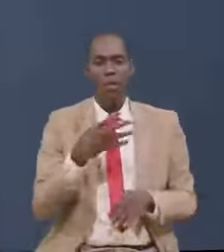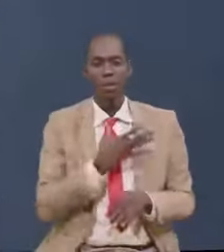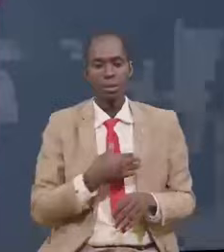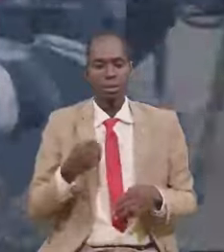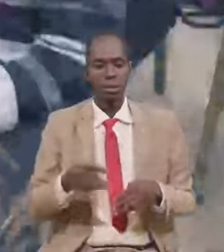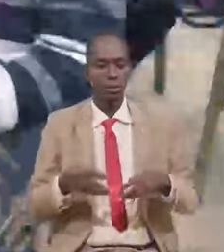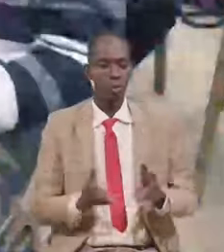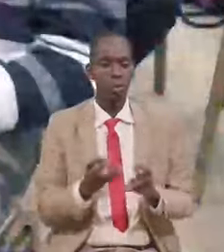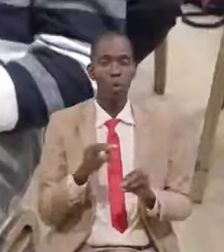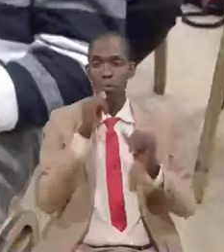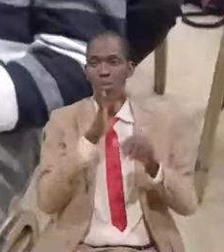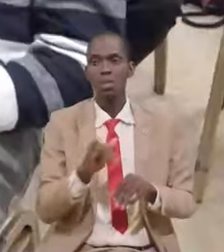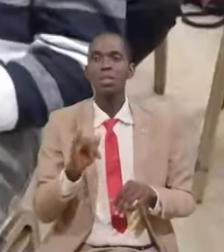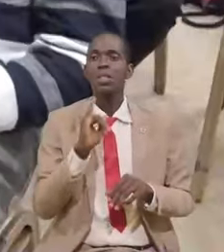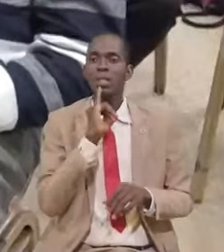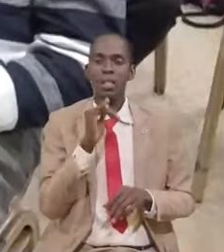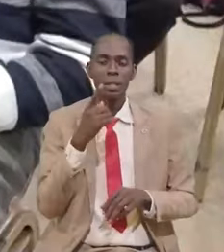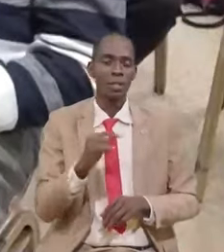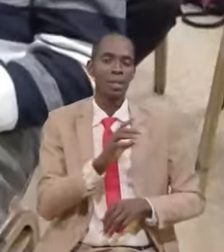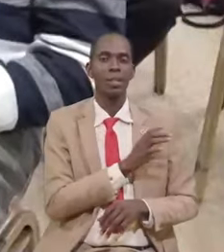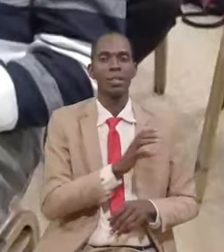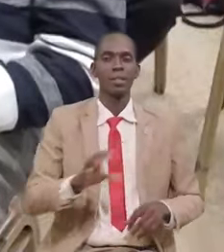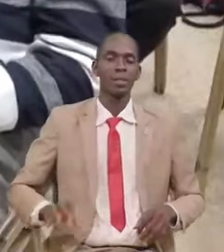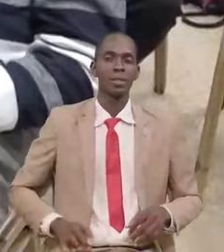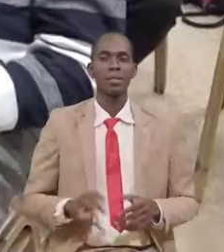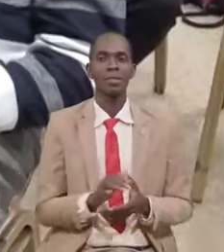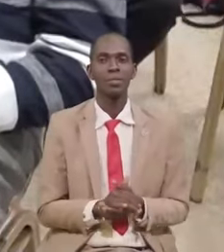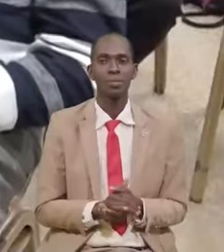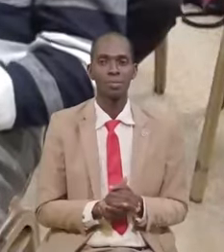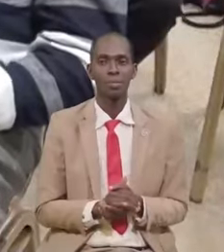Le canal de bénédiction et la source de bénédiction est le Christ.